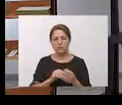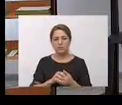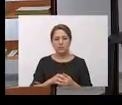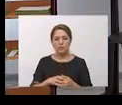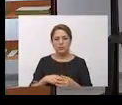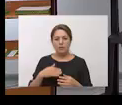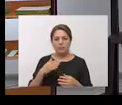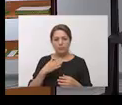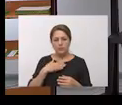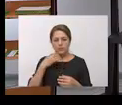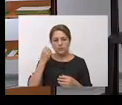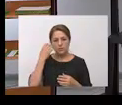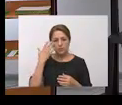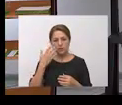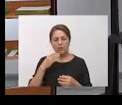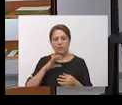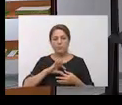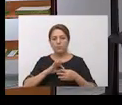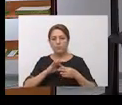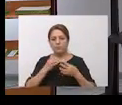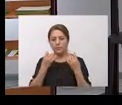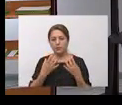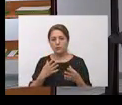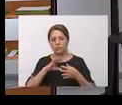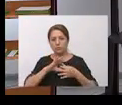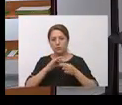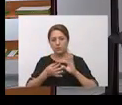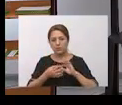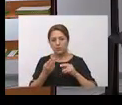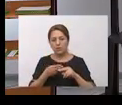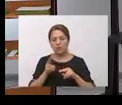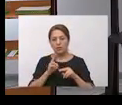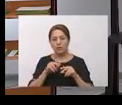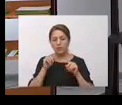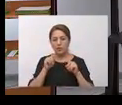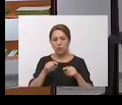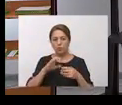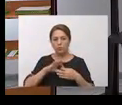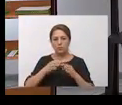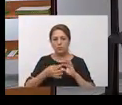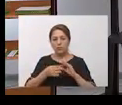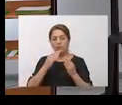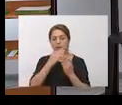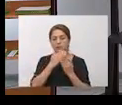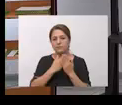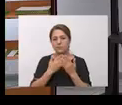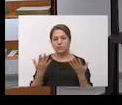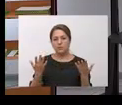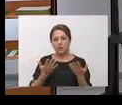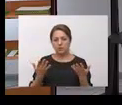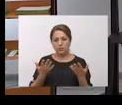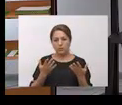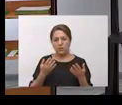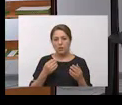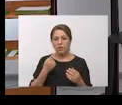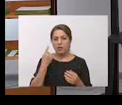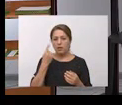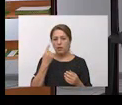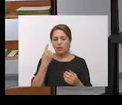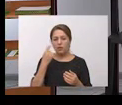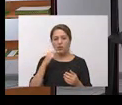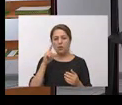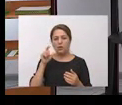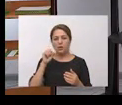Мы с вами знаем, что простое предложение – это такое предложение, в составе которого одна